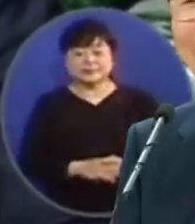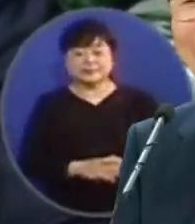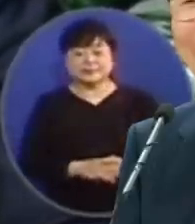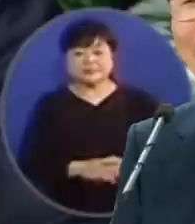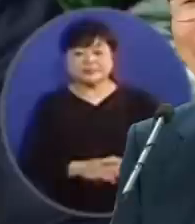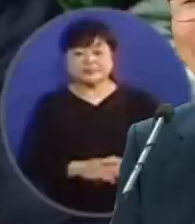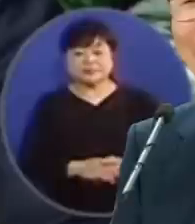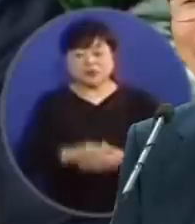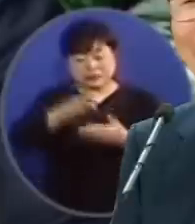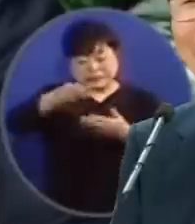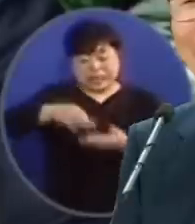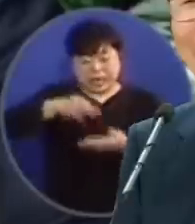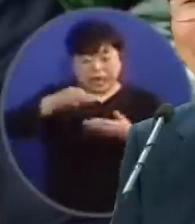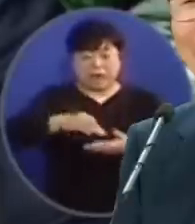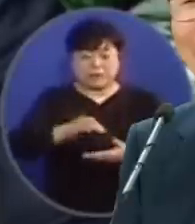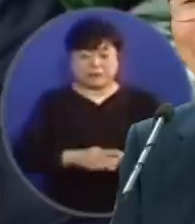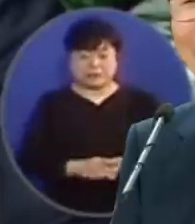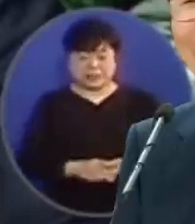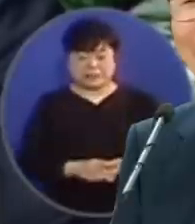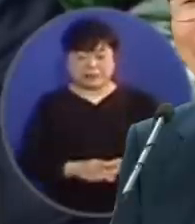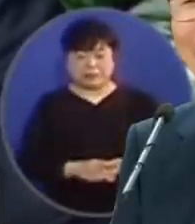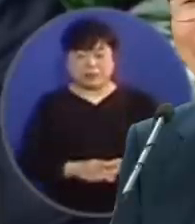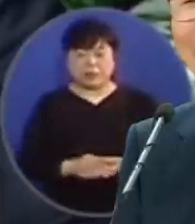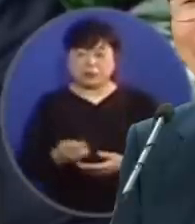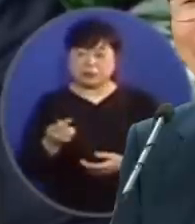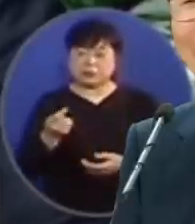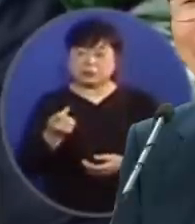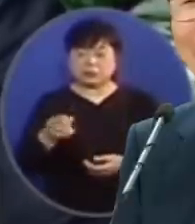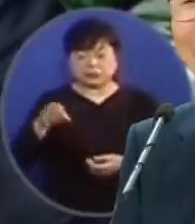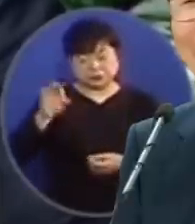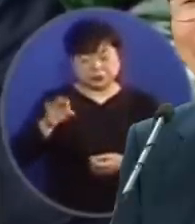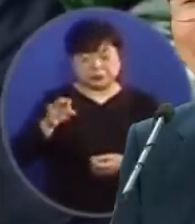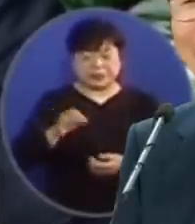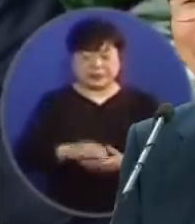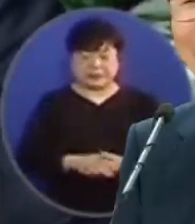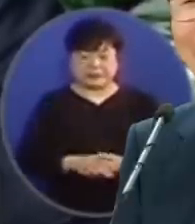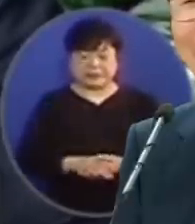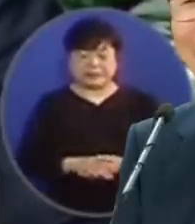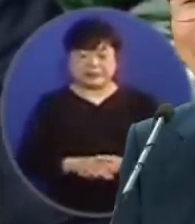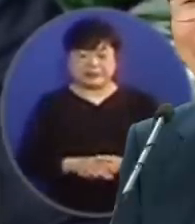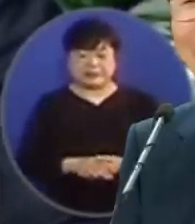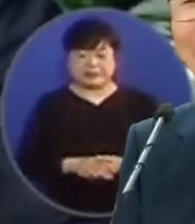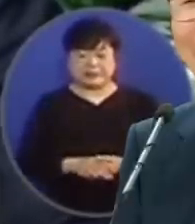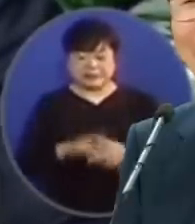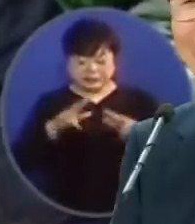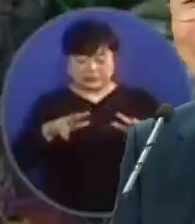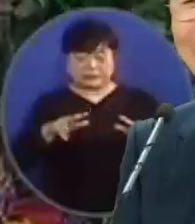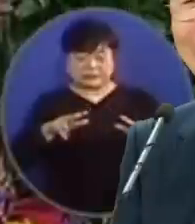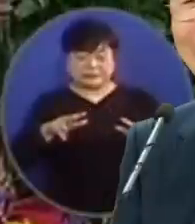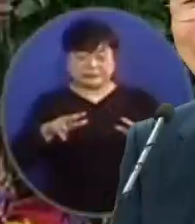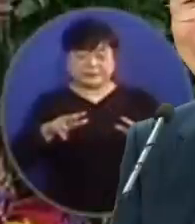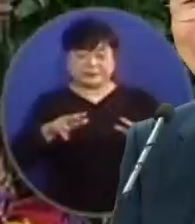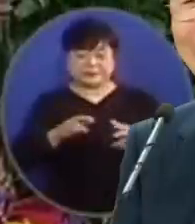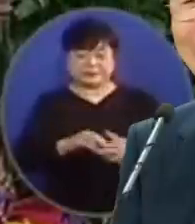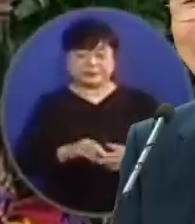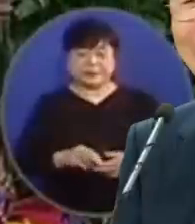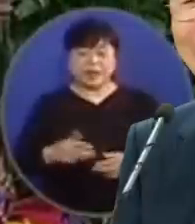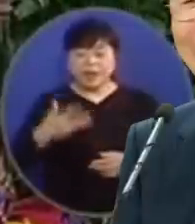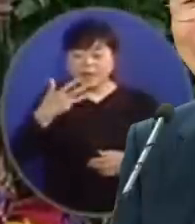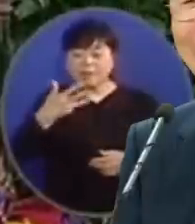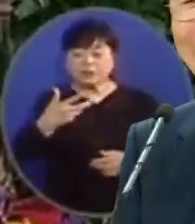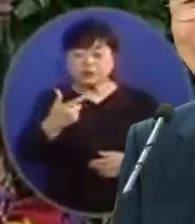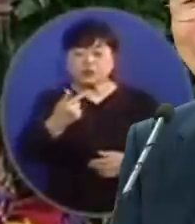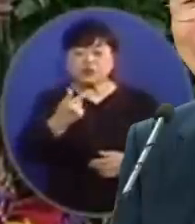돈 잘 버는 사람들이 푼돈도 되지 않습니다. 그러나 현실이 이